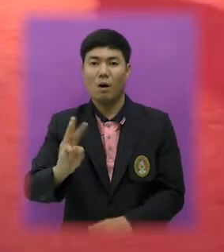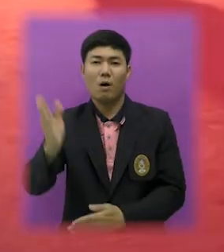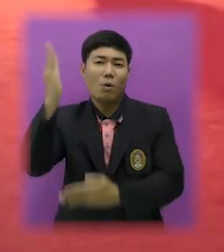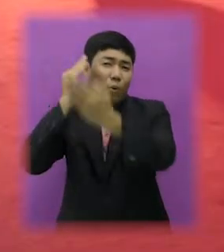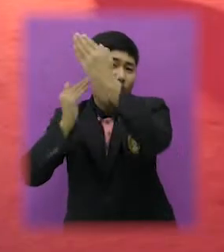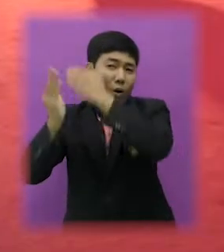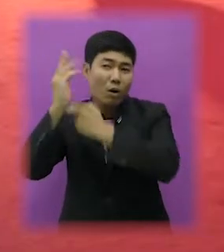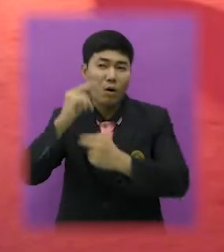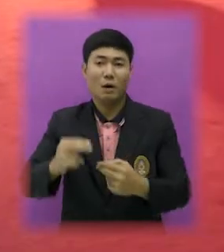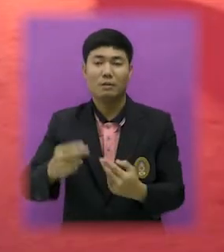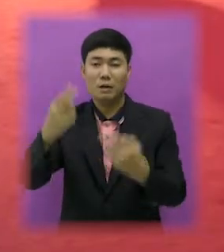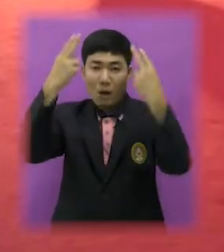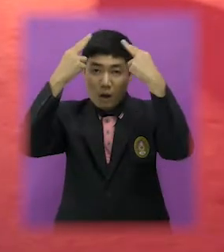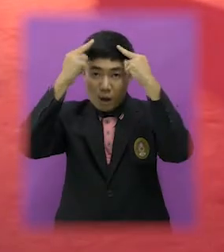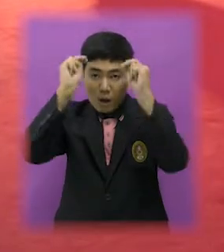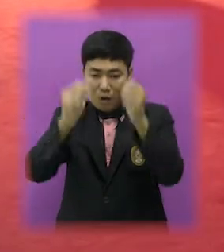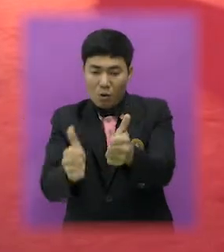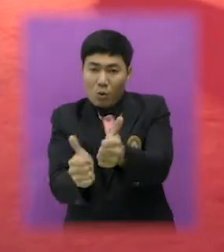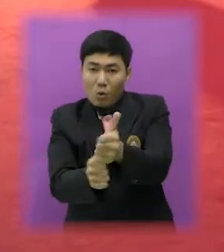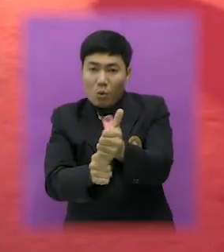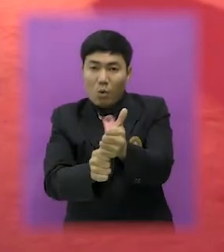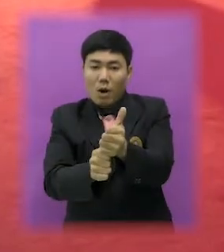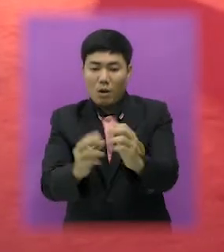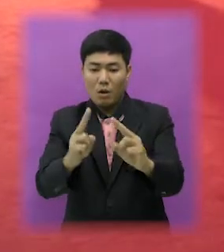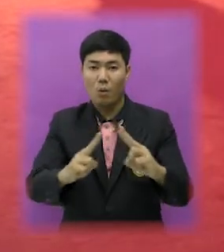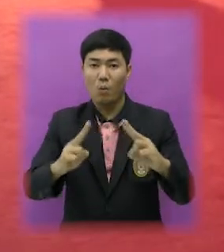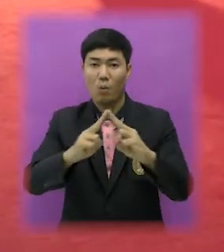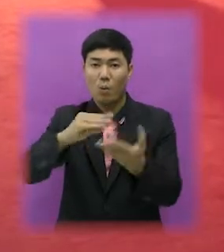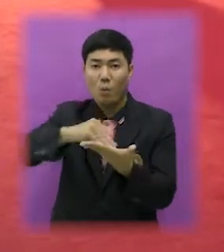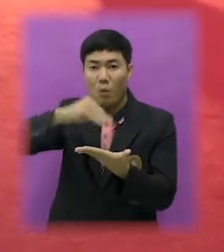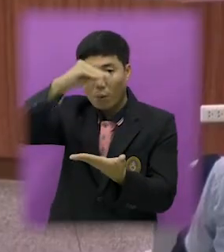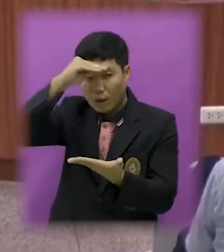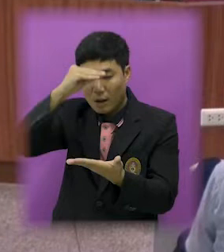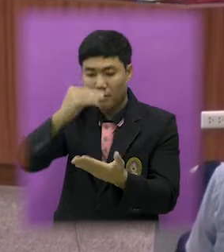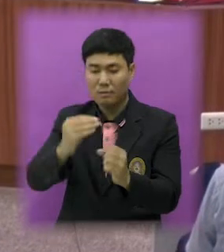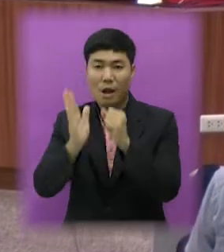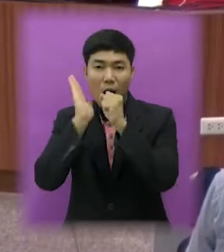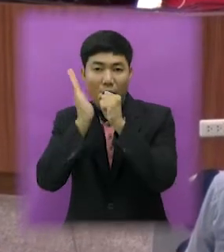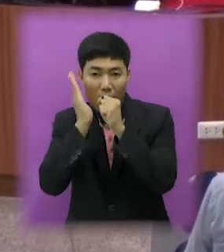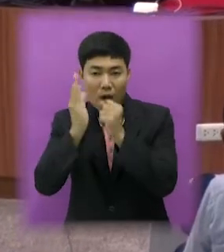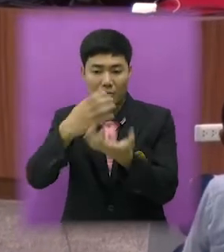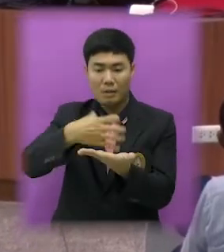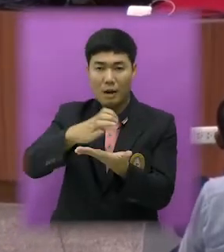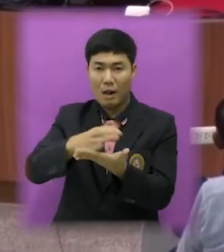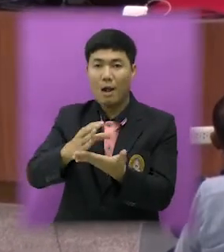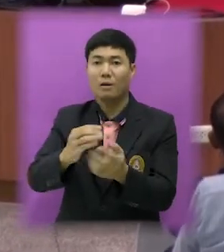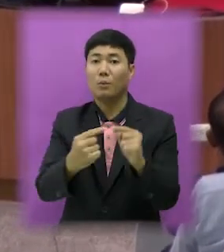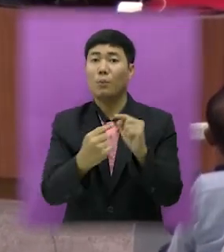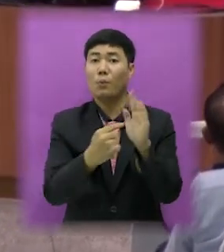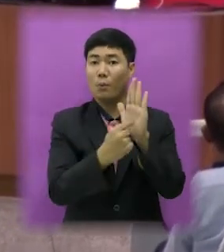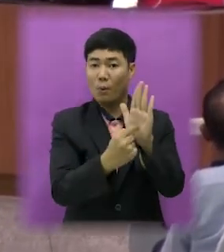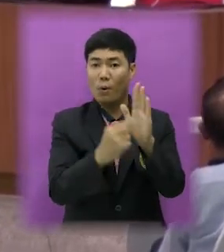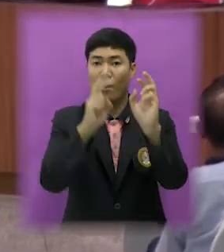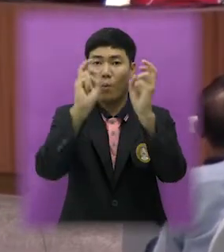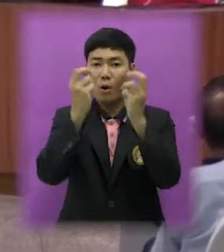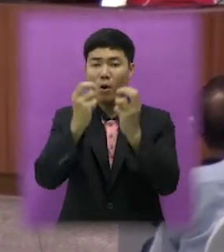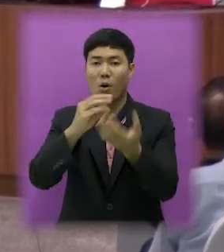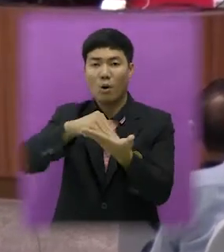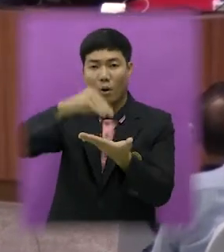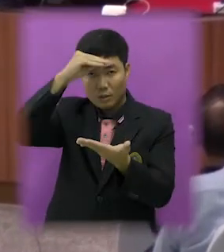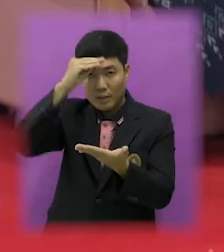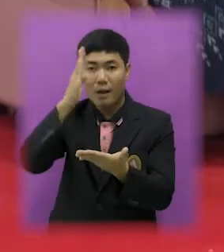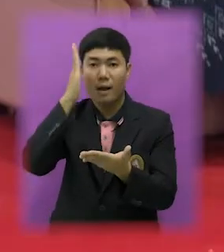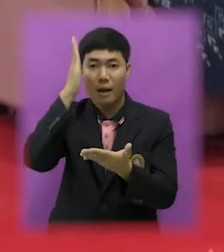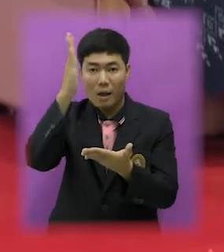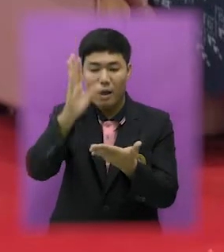าและอดีตรัฐมนตรีช่วยว่าการกระทรวงศึกษาธิการปาฐกถานำเรื่องทิศทางอุดมศึกษาไทยในโลก